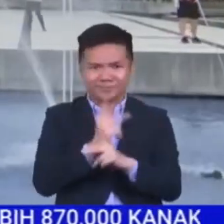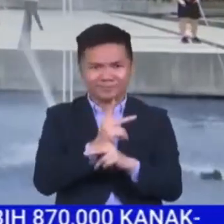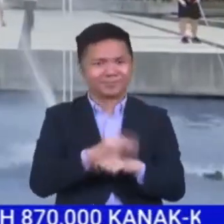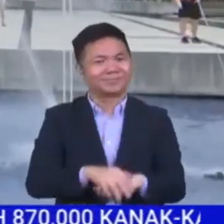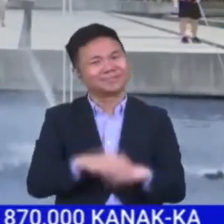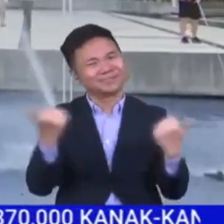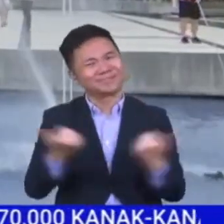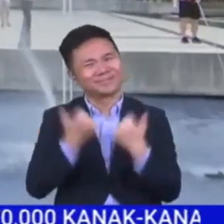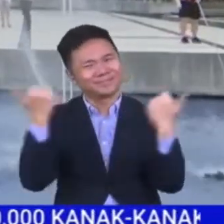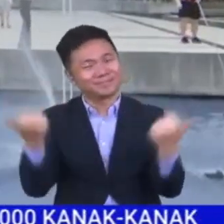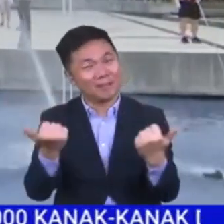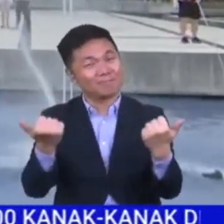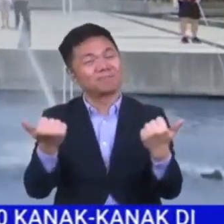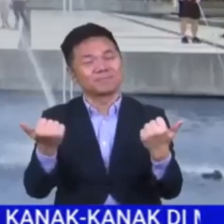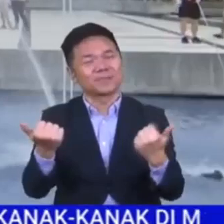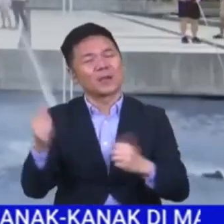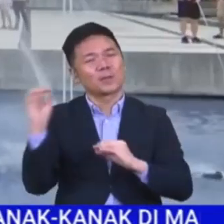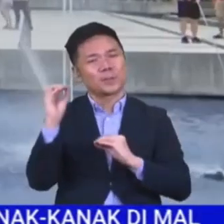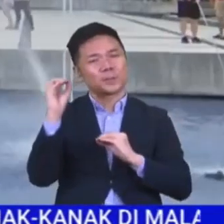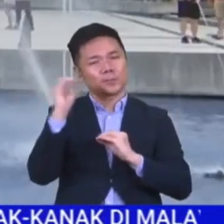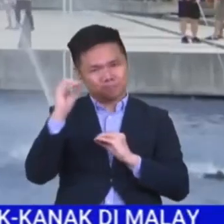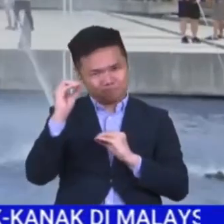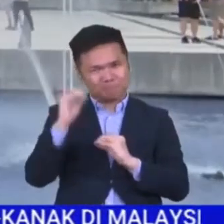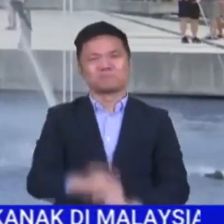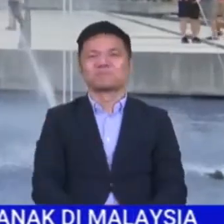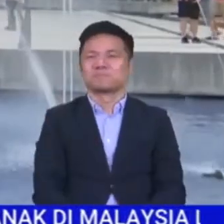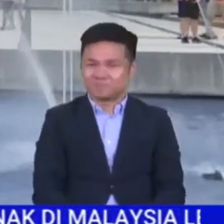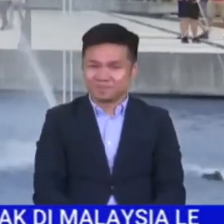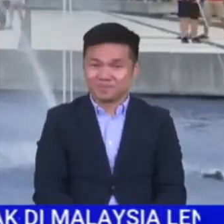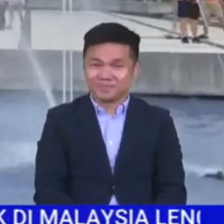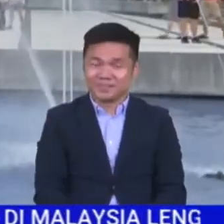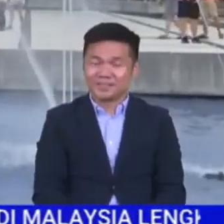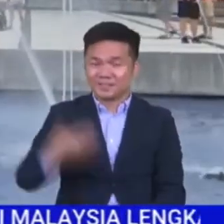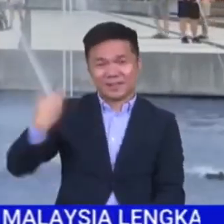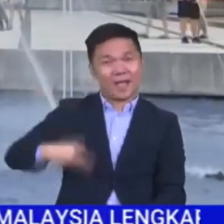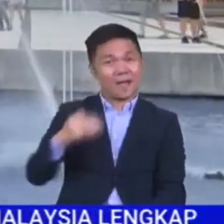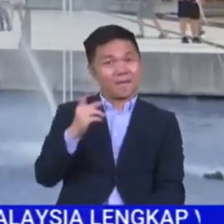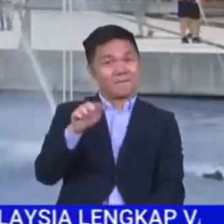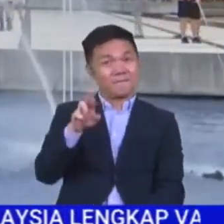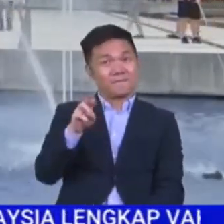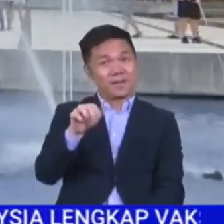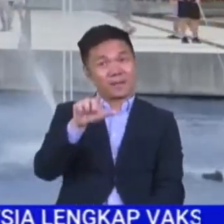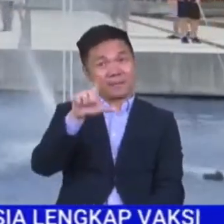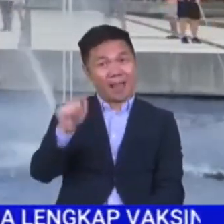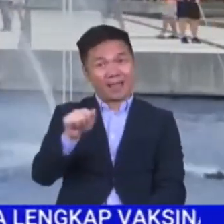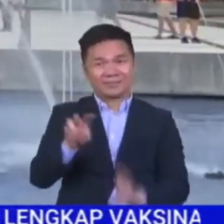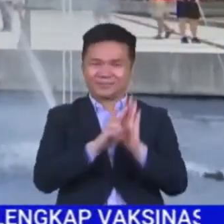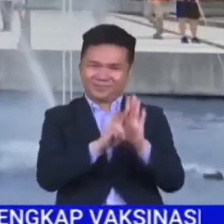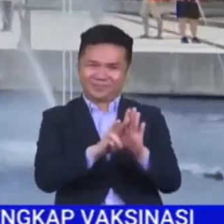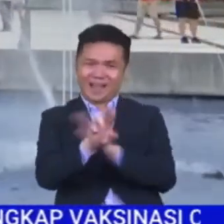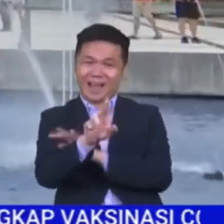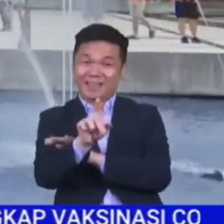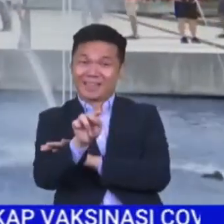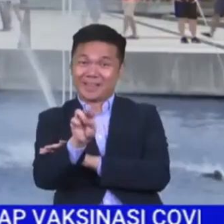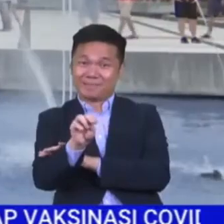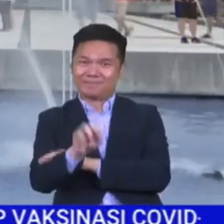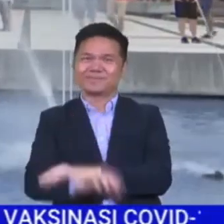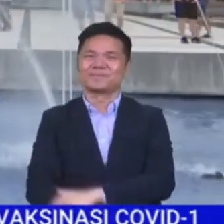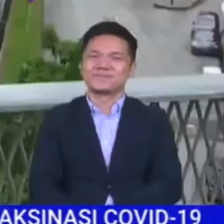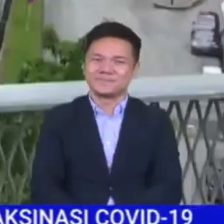Hari Raya Aidilfitri, maaf zahir dan batin. Vimala Kasturi Virasami, Berita RTM.